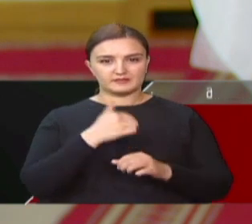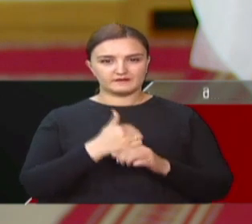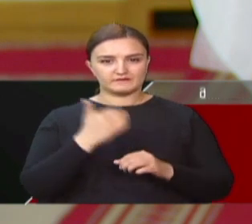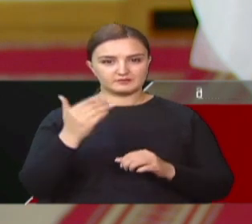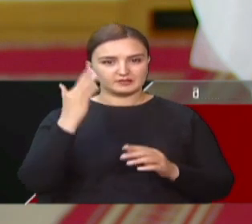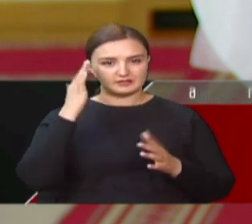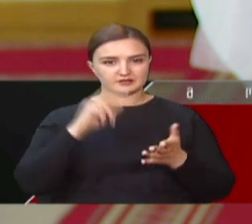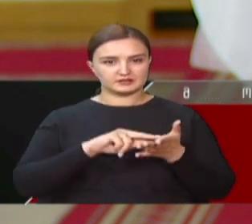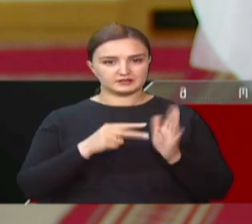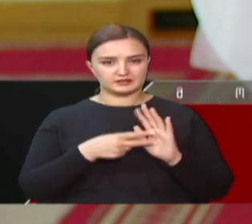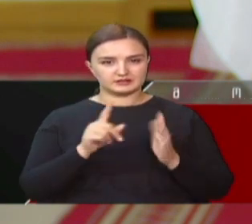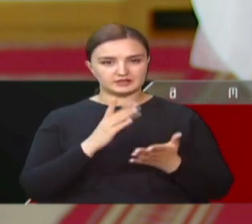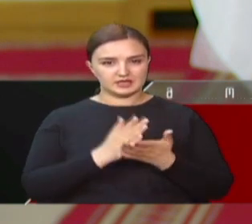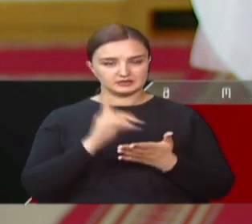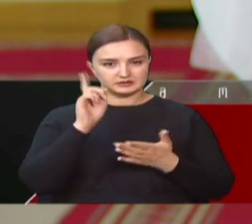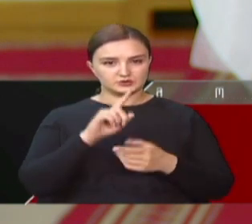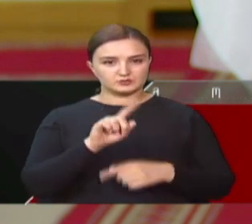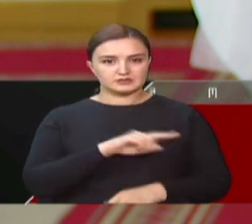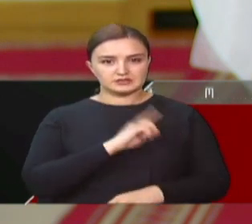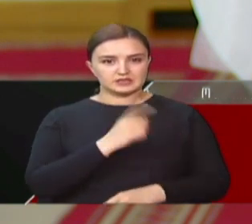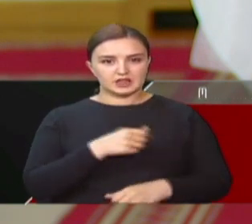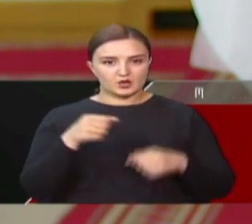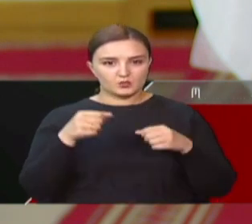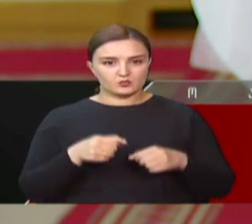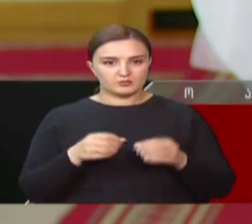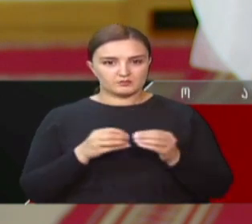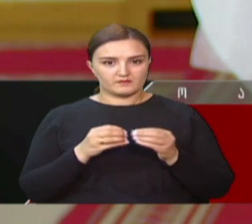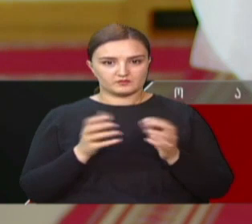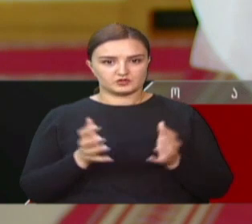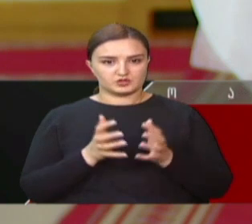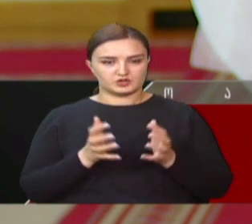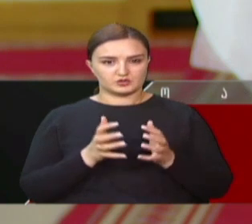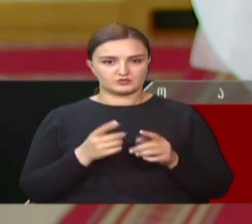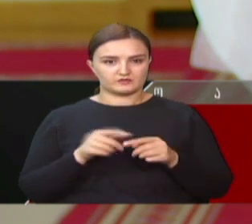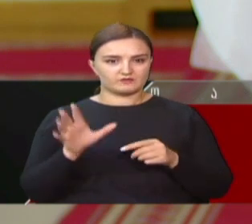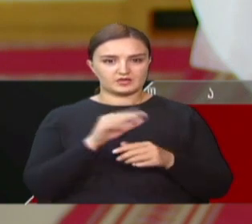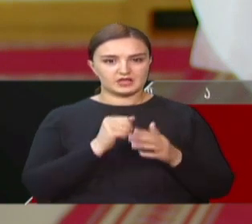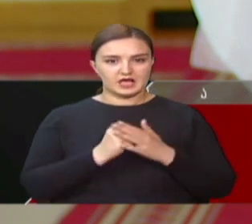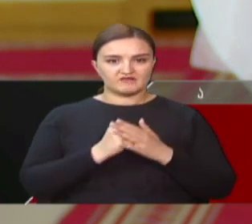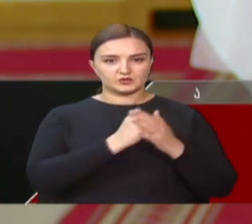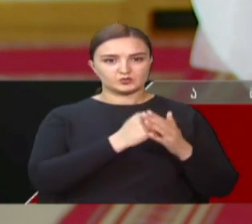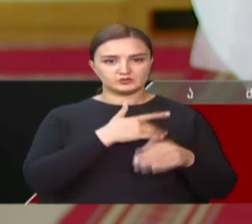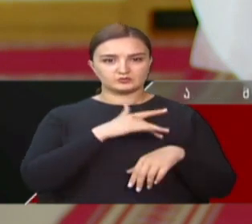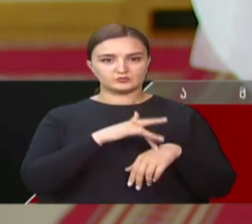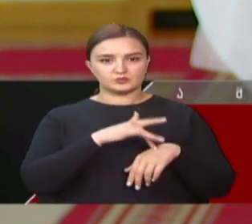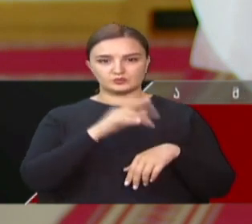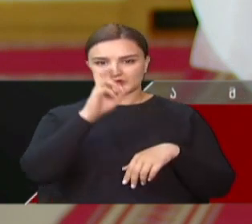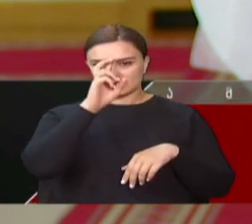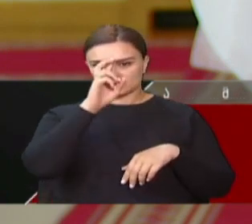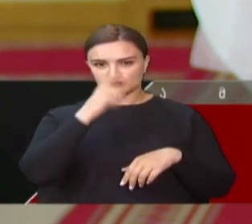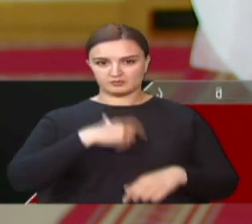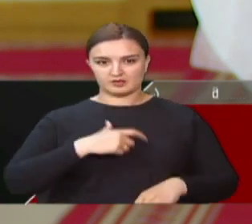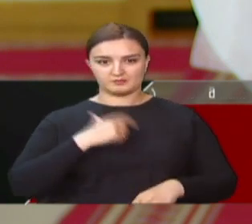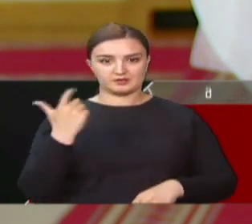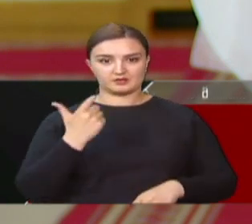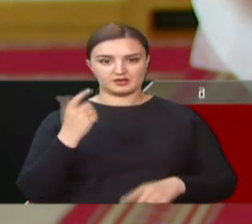რა არის, იცით, რომ ძალაუფლება ამით შეინარჩუნონ და ყველა ესეთი ავტორიტარიზმისკენ მიდრეკილი ხელისუფლებები ესე